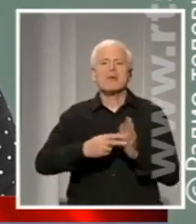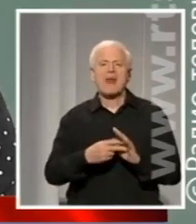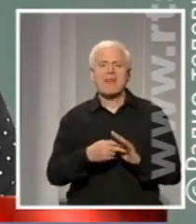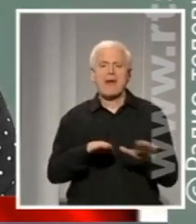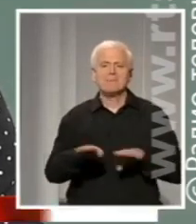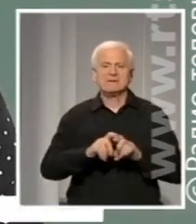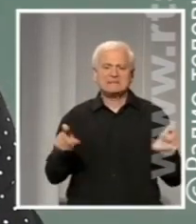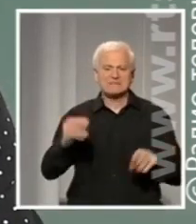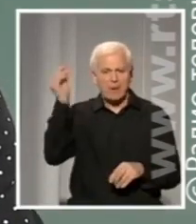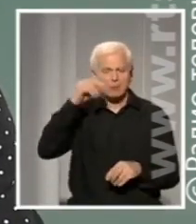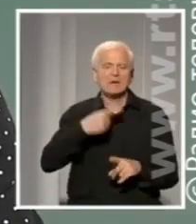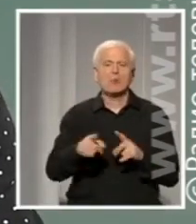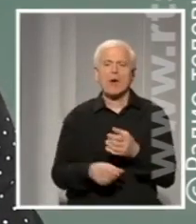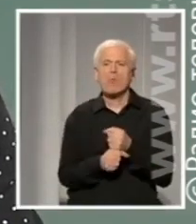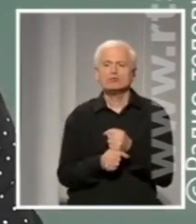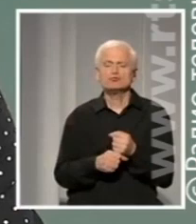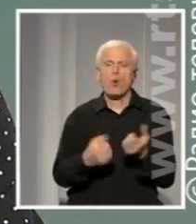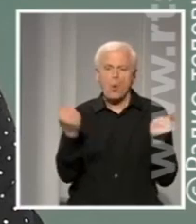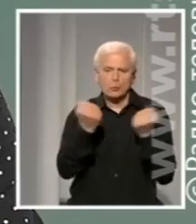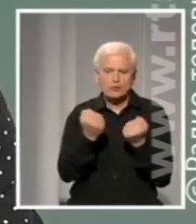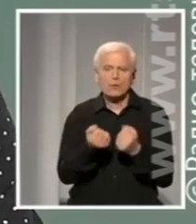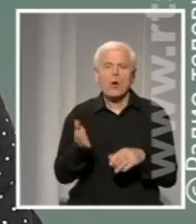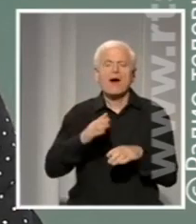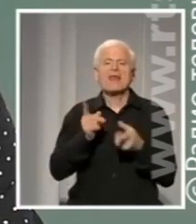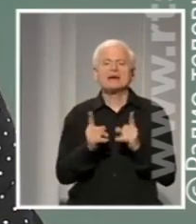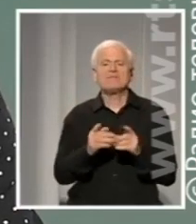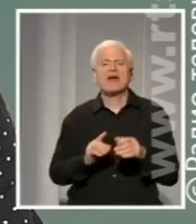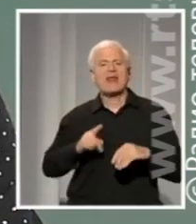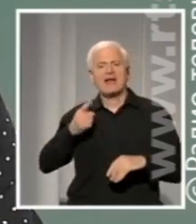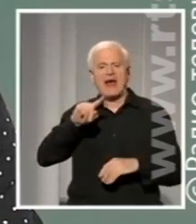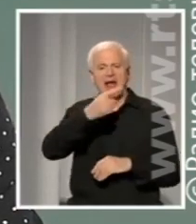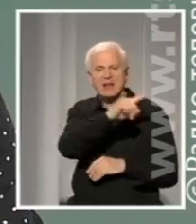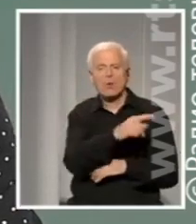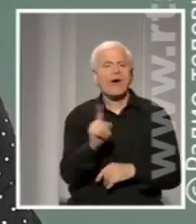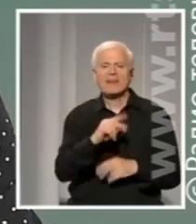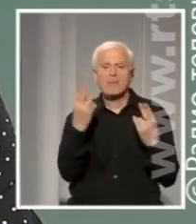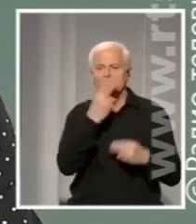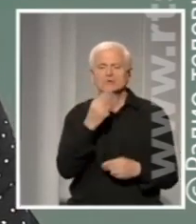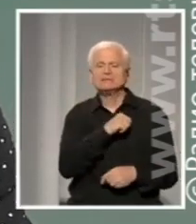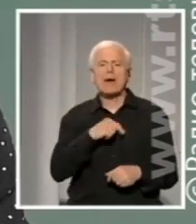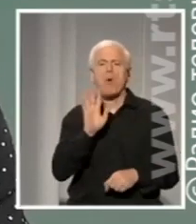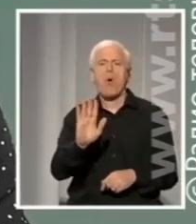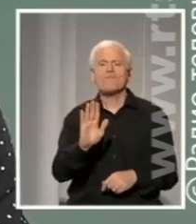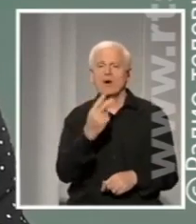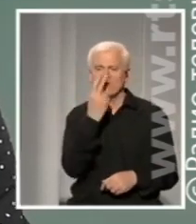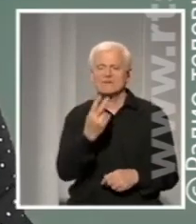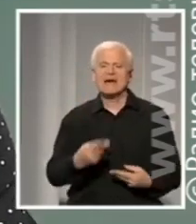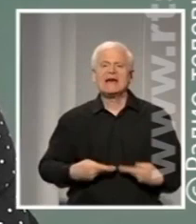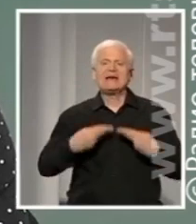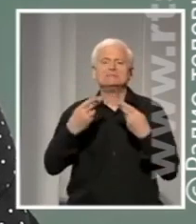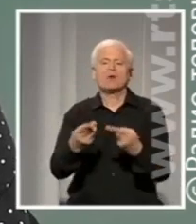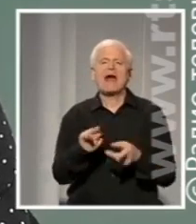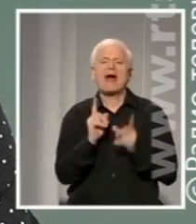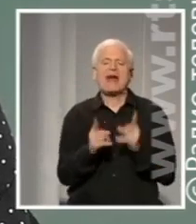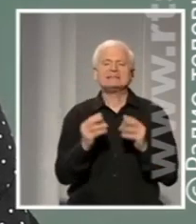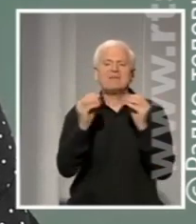za podršku učenju nastave na daljinu ne podrazumeva samo ovaj vid isporuke nastavnih